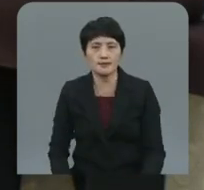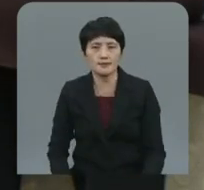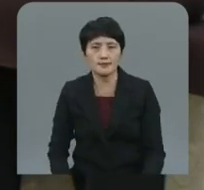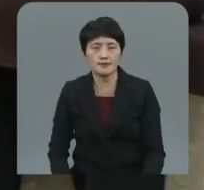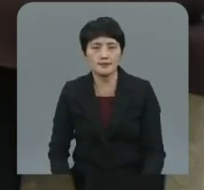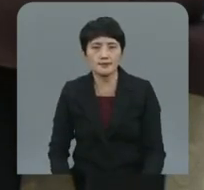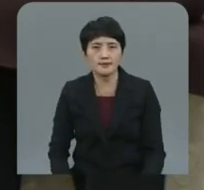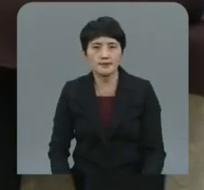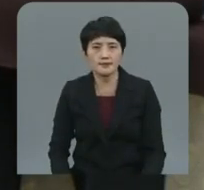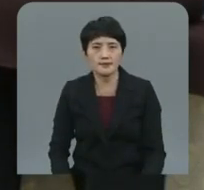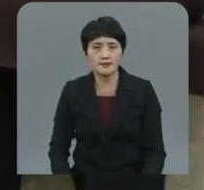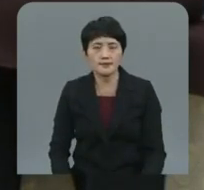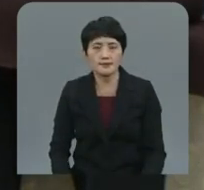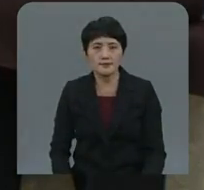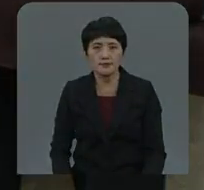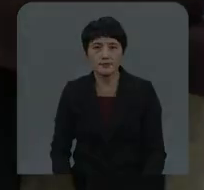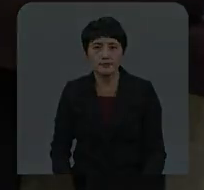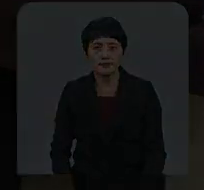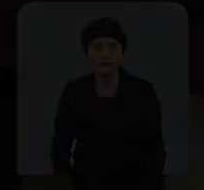nhân